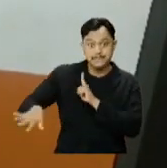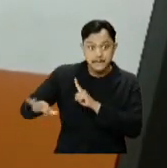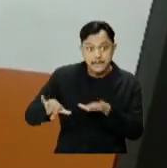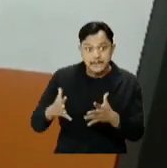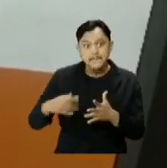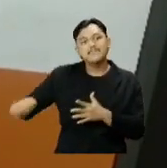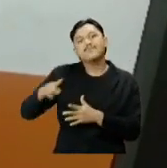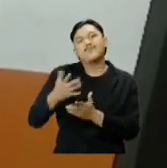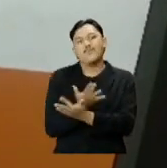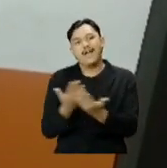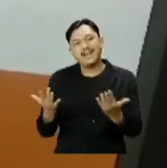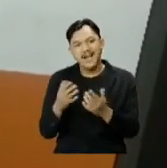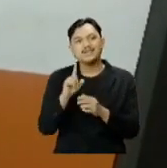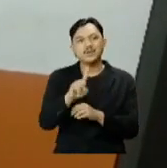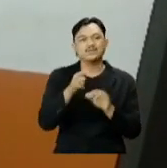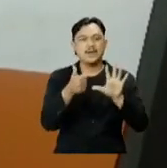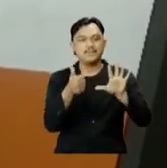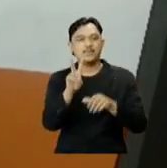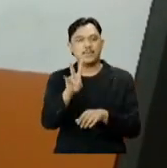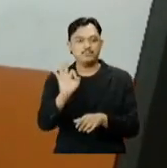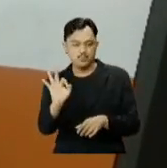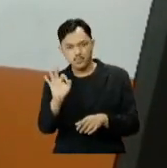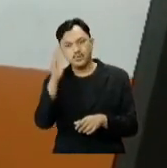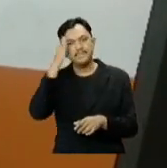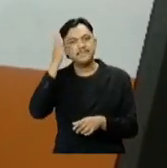1.632 kepala keluarga atau